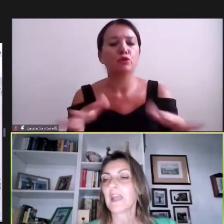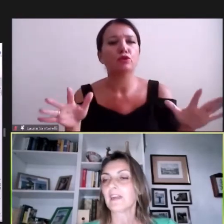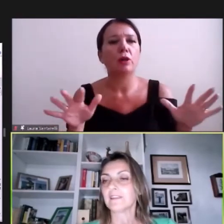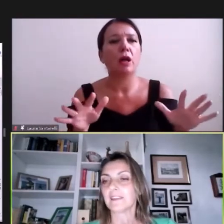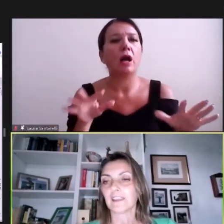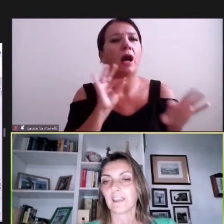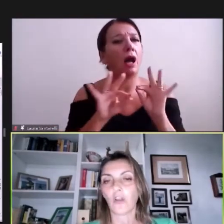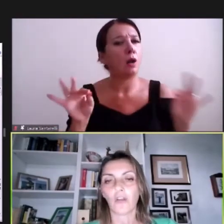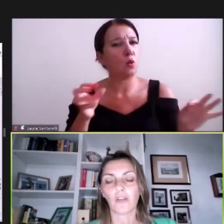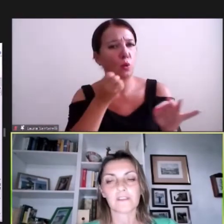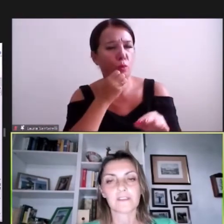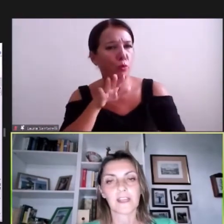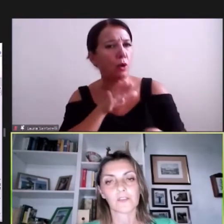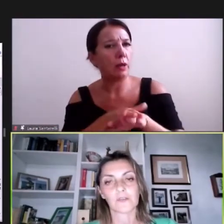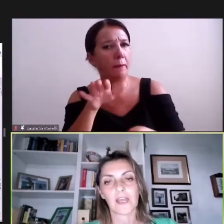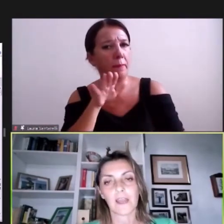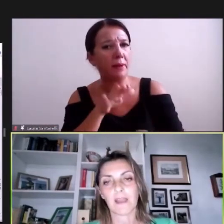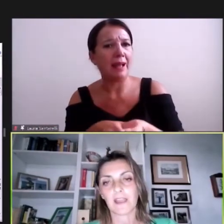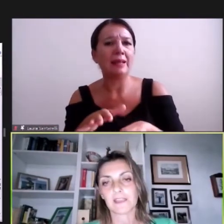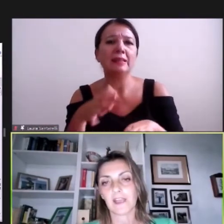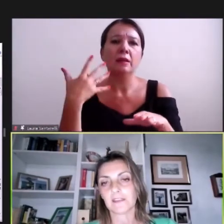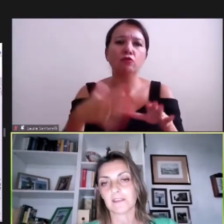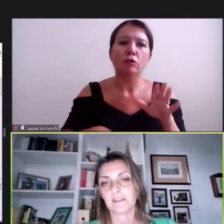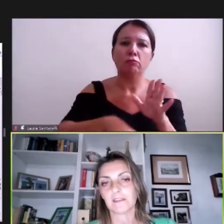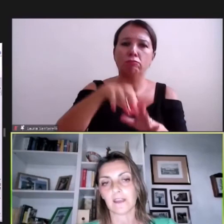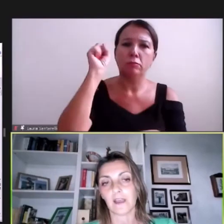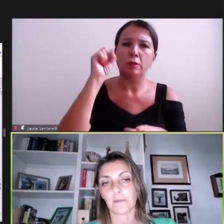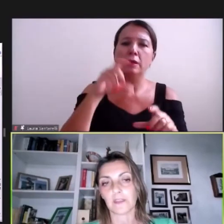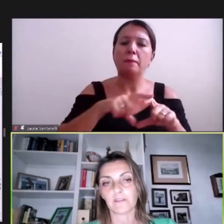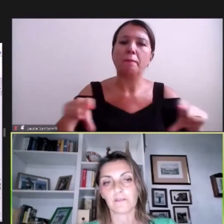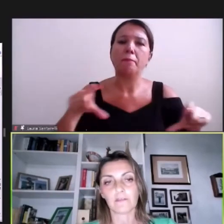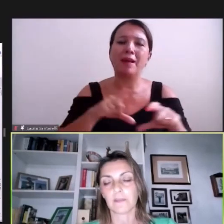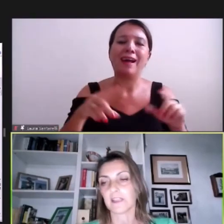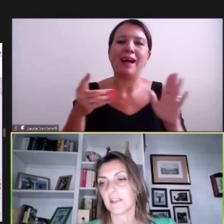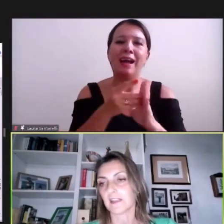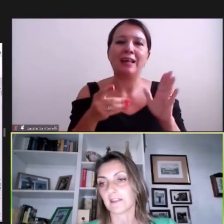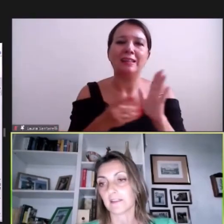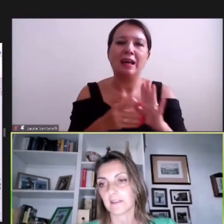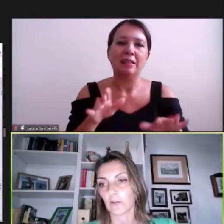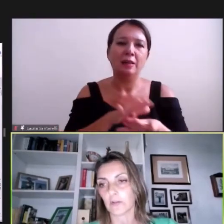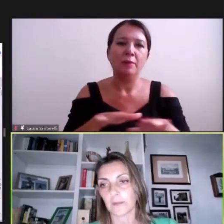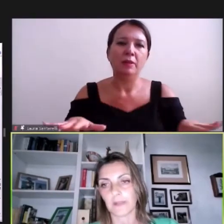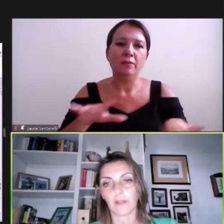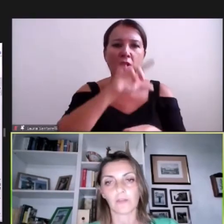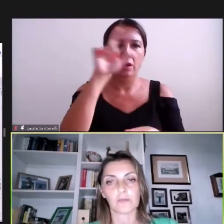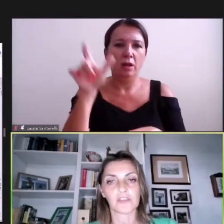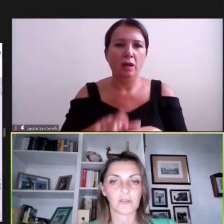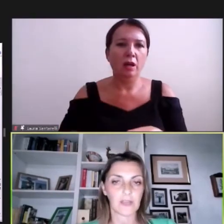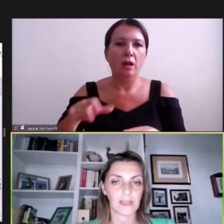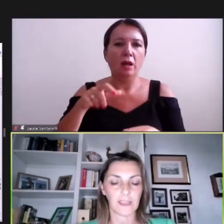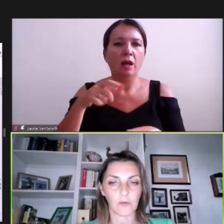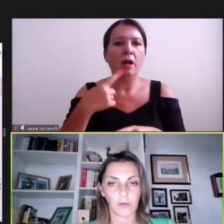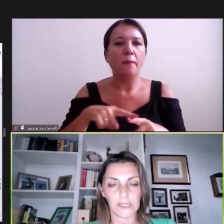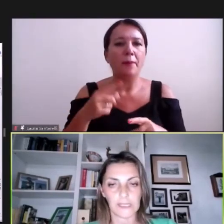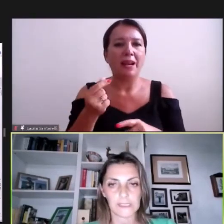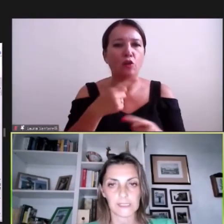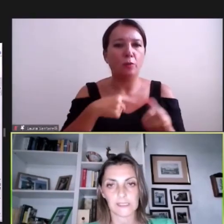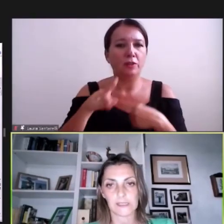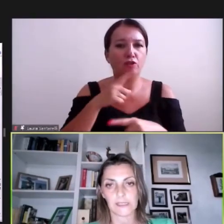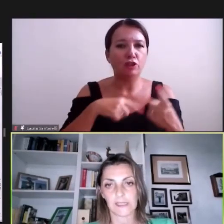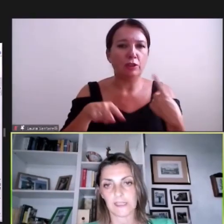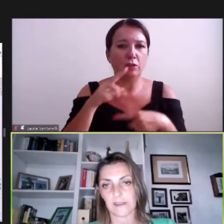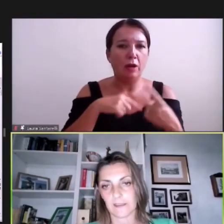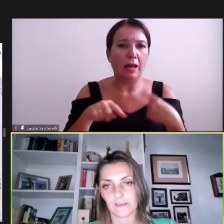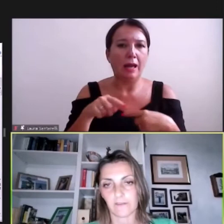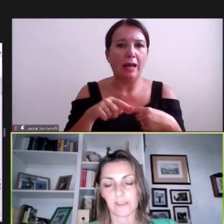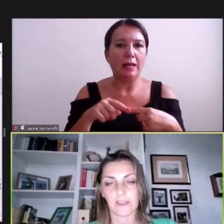buone pratiche che ho estratto dalla banca dati della piattaforma italiana degli stakeholder per l'economia circolare, che è coordinata